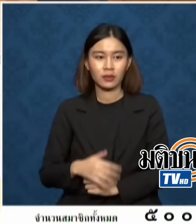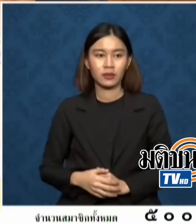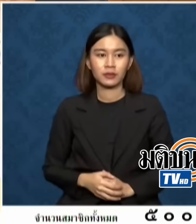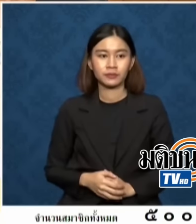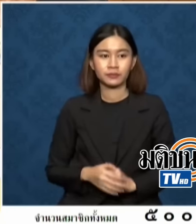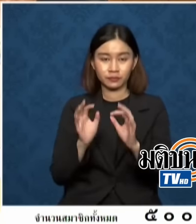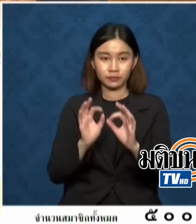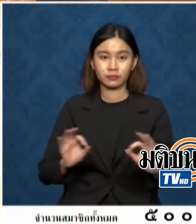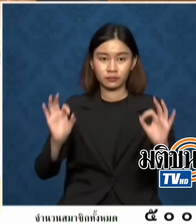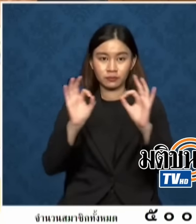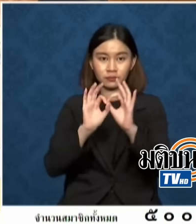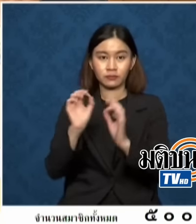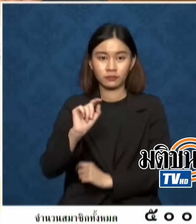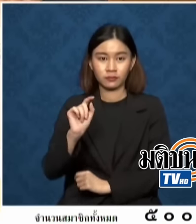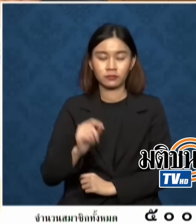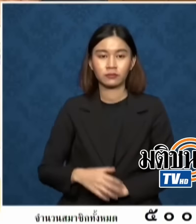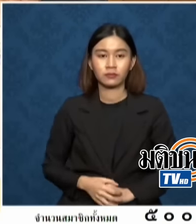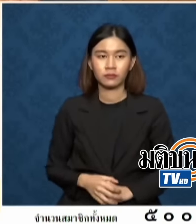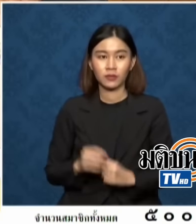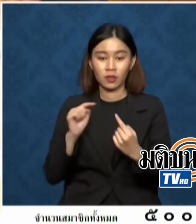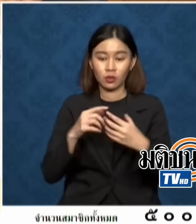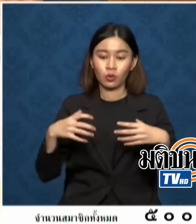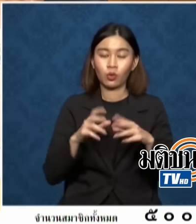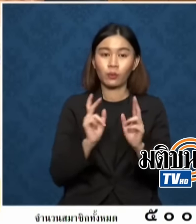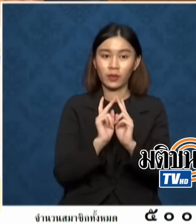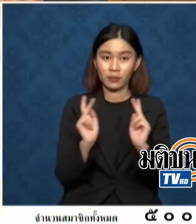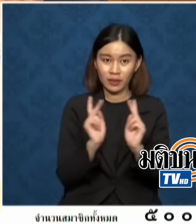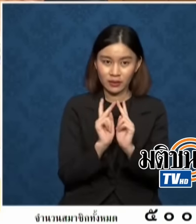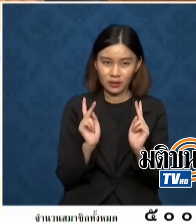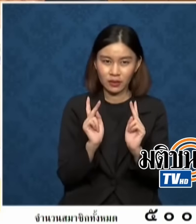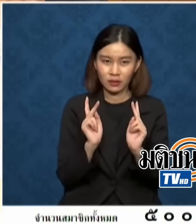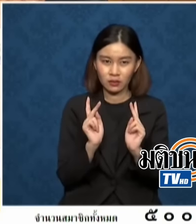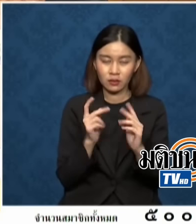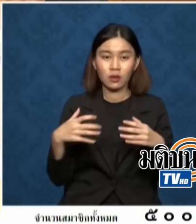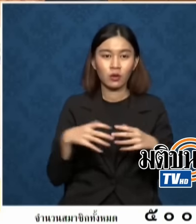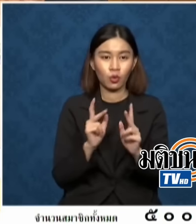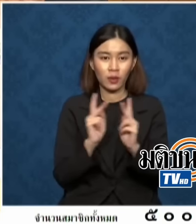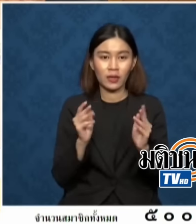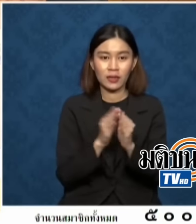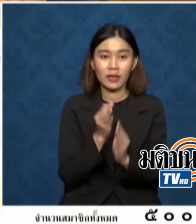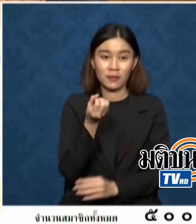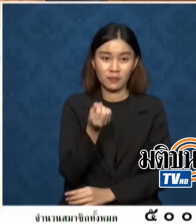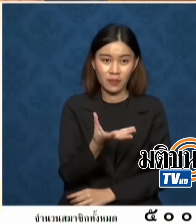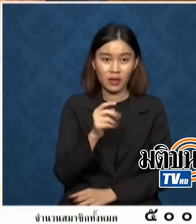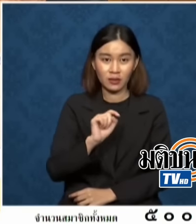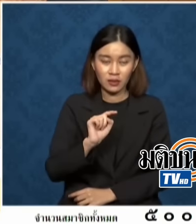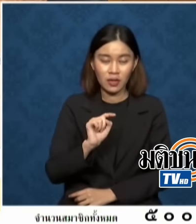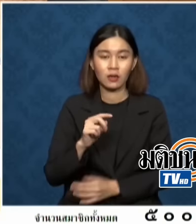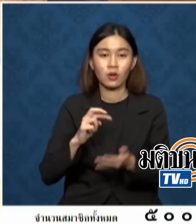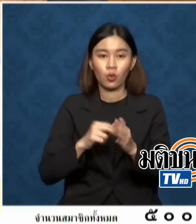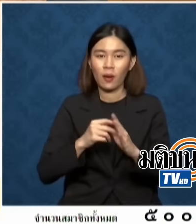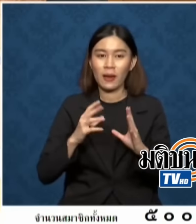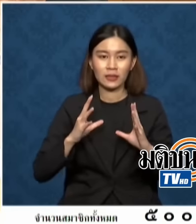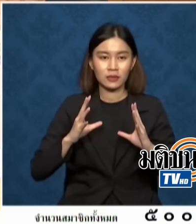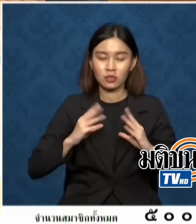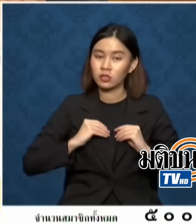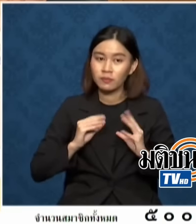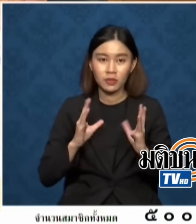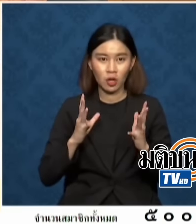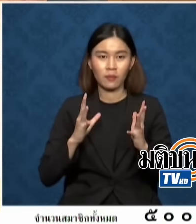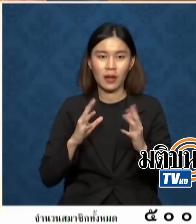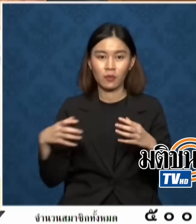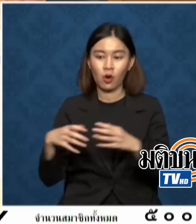ดังนั้นทางคณะกรรมาธิการเสียงข้างมากจึงไม่สามารถเห็นด้วยกับข้อสงวน